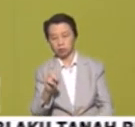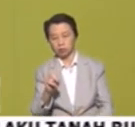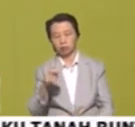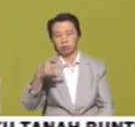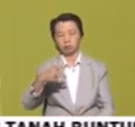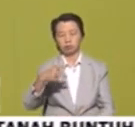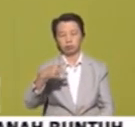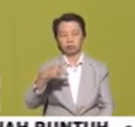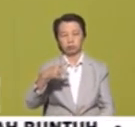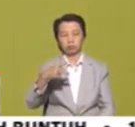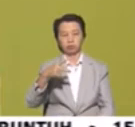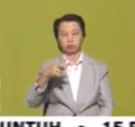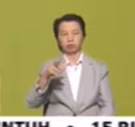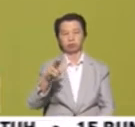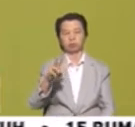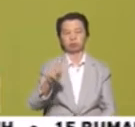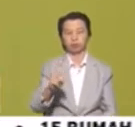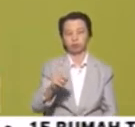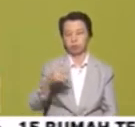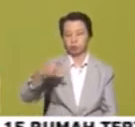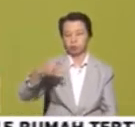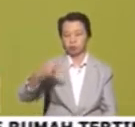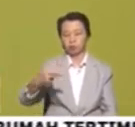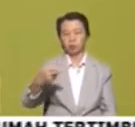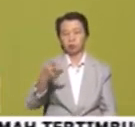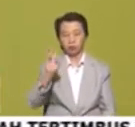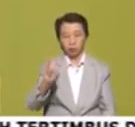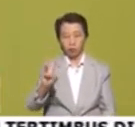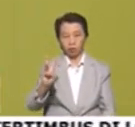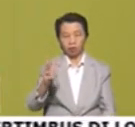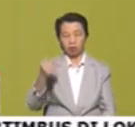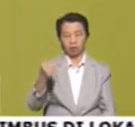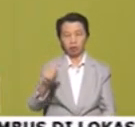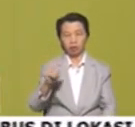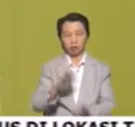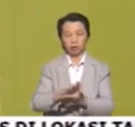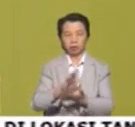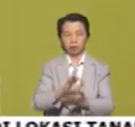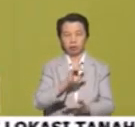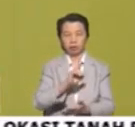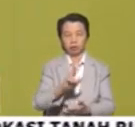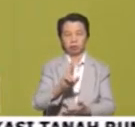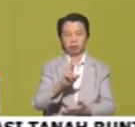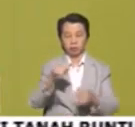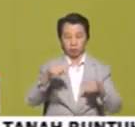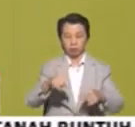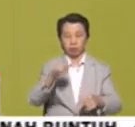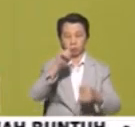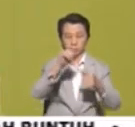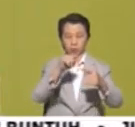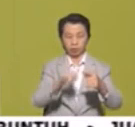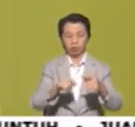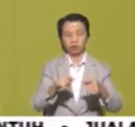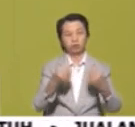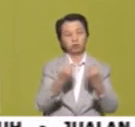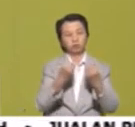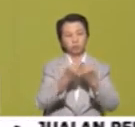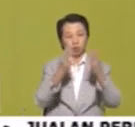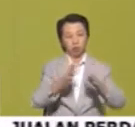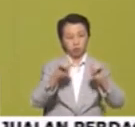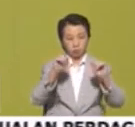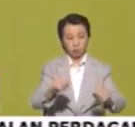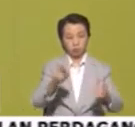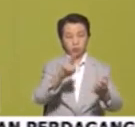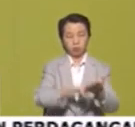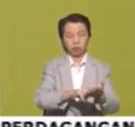Perikatan Nasional Pakatan Harapan Warisan menyediakan 10 saluran di sekolah agama ini dan pecahan jumlah pengundi yang layak untuk